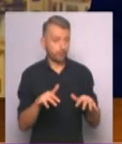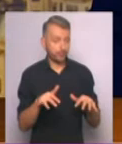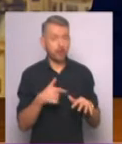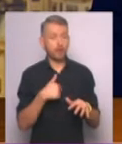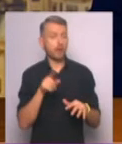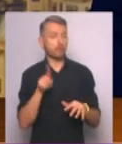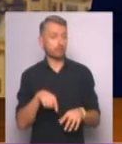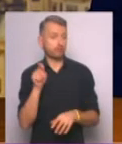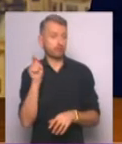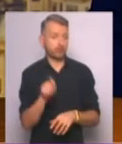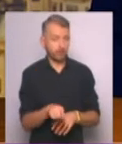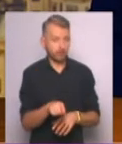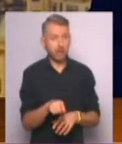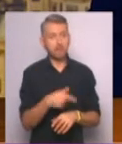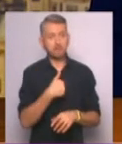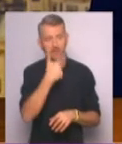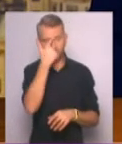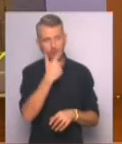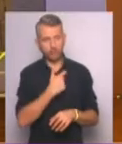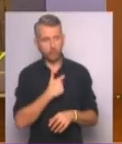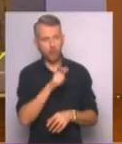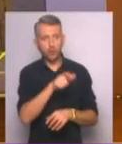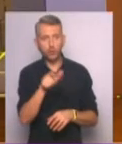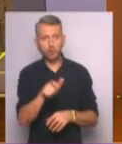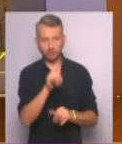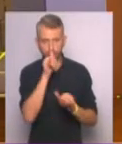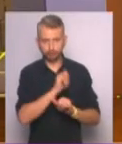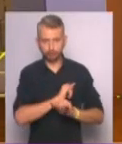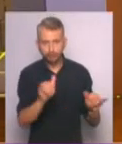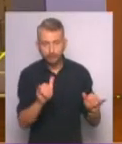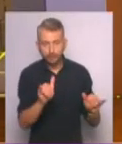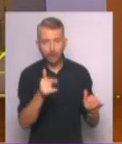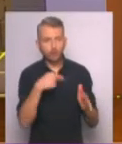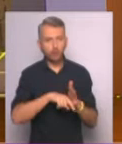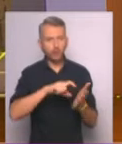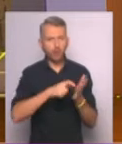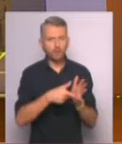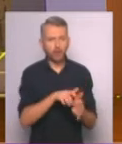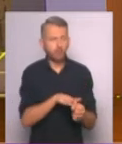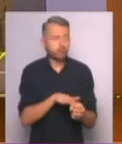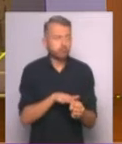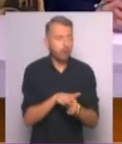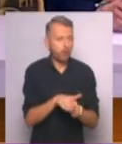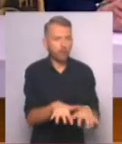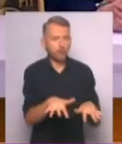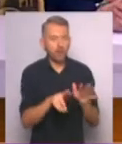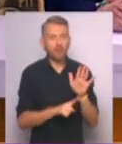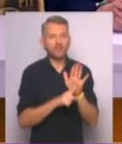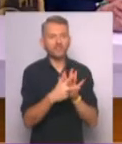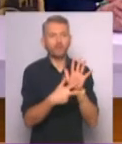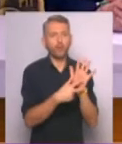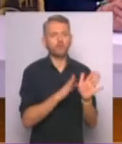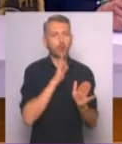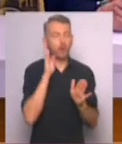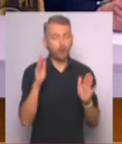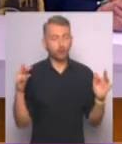прибула на звіт, і мені було повідомлення, що людей не пускають, оскільки зал уже повністю забитий, і ще з 8 години ранку